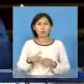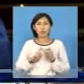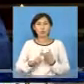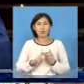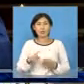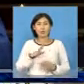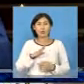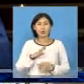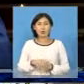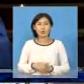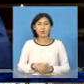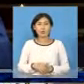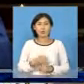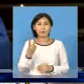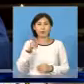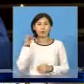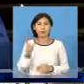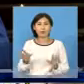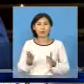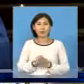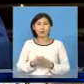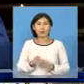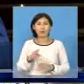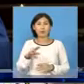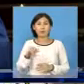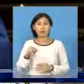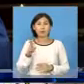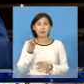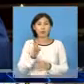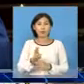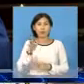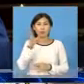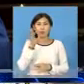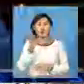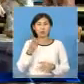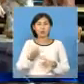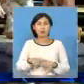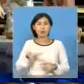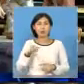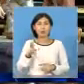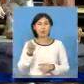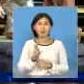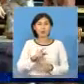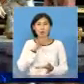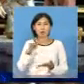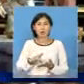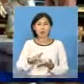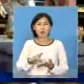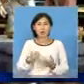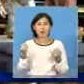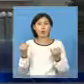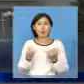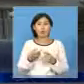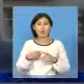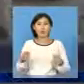байланыс болғаннан кейін екеуі бірігіп Меккеге барған кезде, сол Меккеде Мәдина қаласында қонақ үй